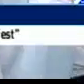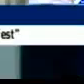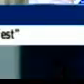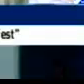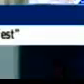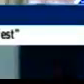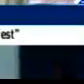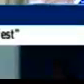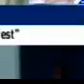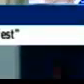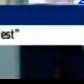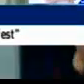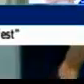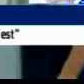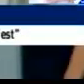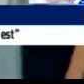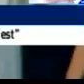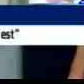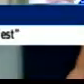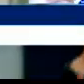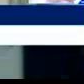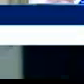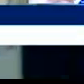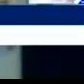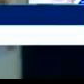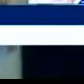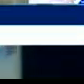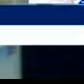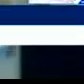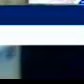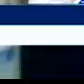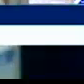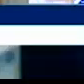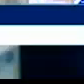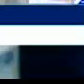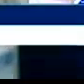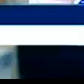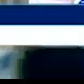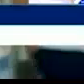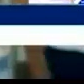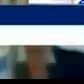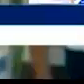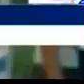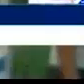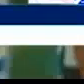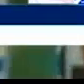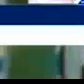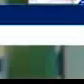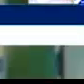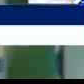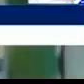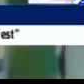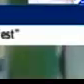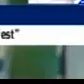Moldova. Atunci când ne ducem în localitățile, în satele din Republica Moldova, încă sunt biblioteci cu peste jumătate la sută